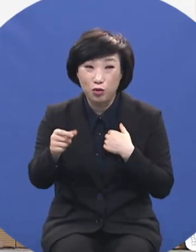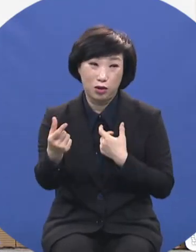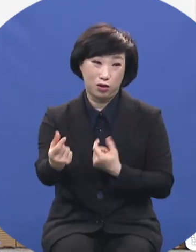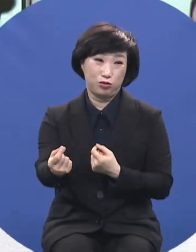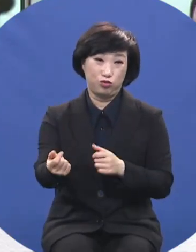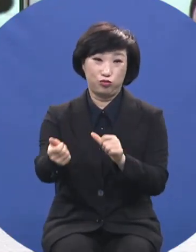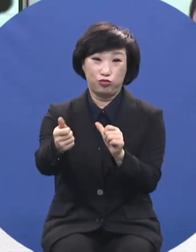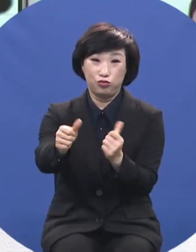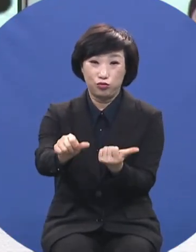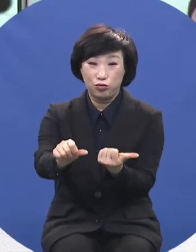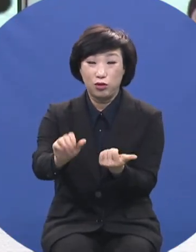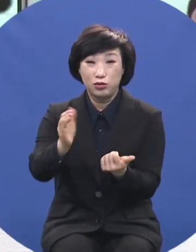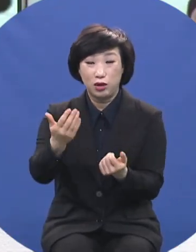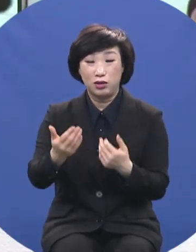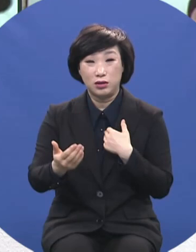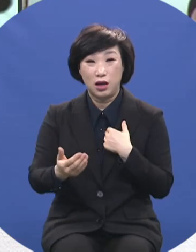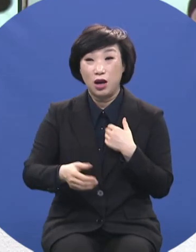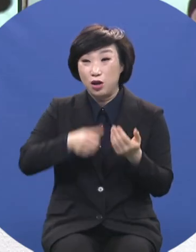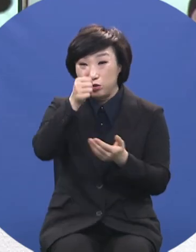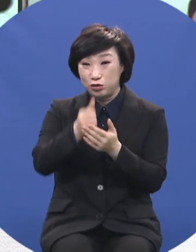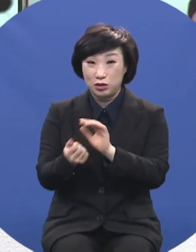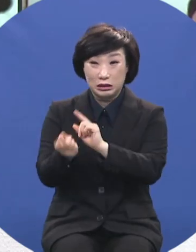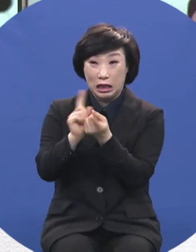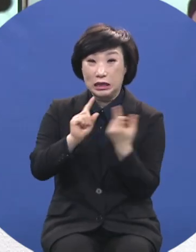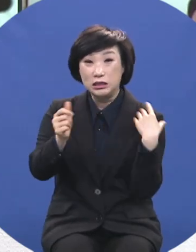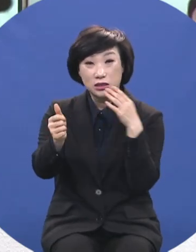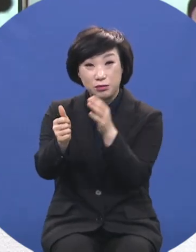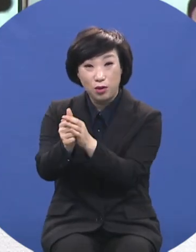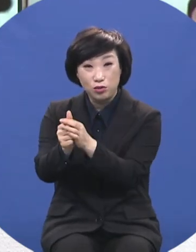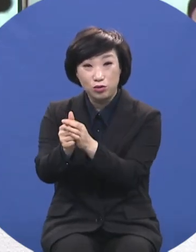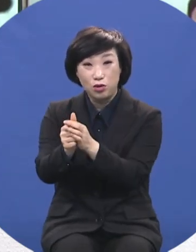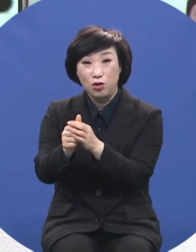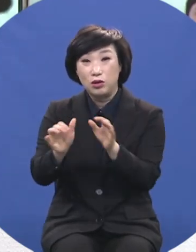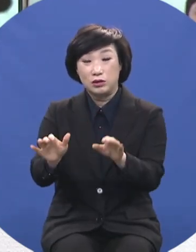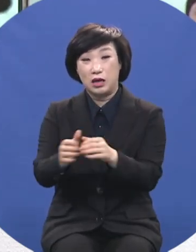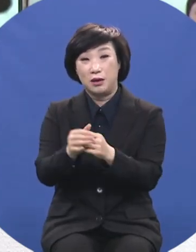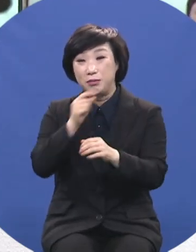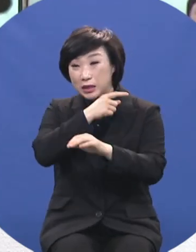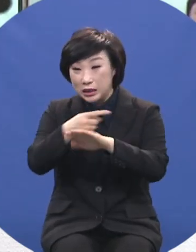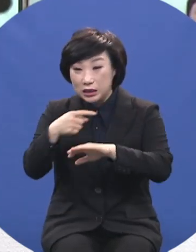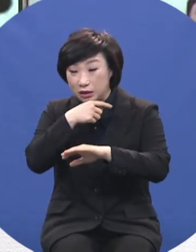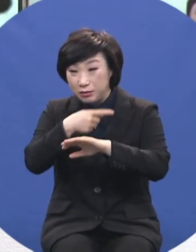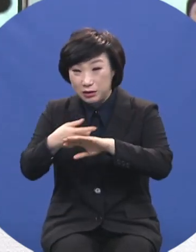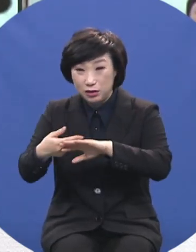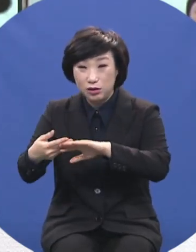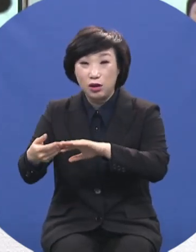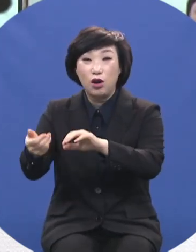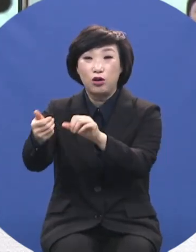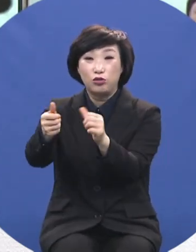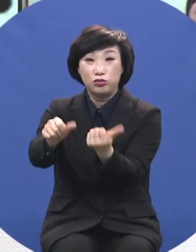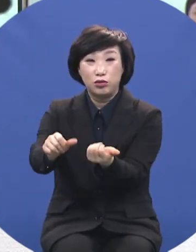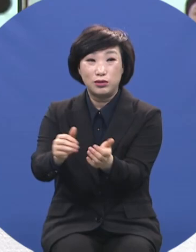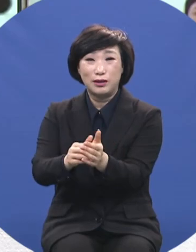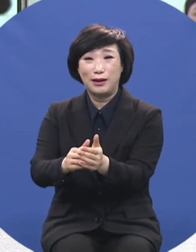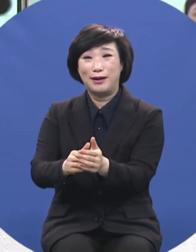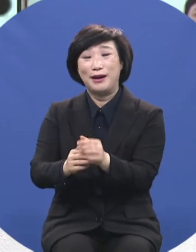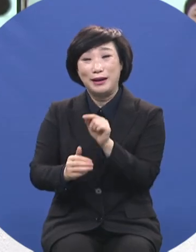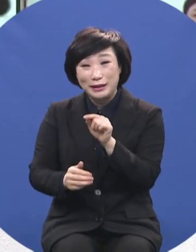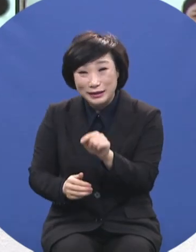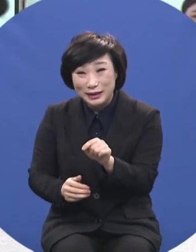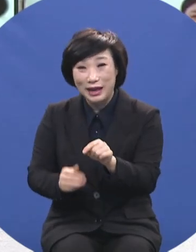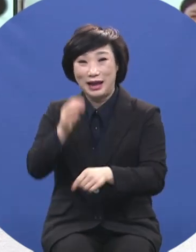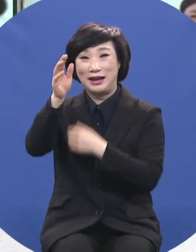되는데 우리 죄를 짊어지고 그토록 잔인하게 피 흘려 죽으셨으니